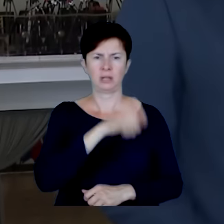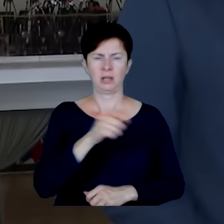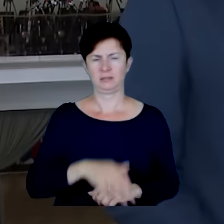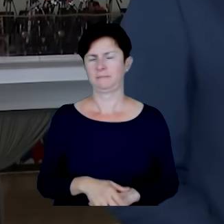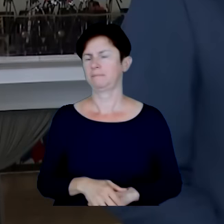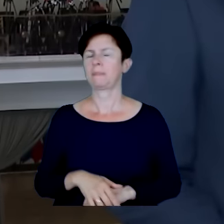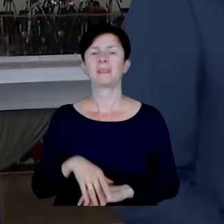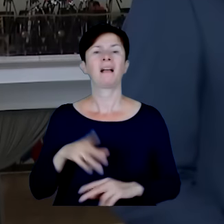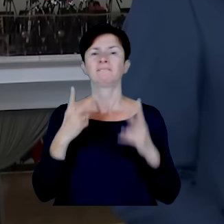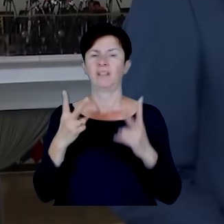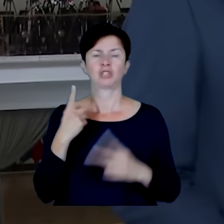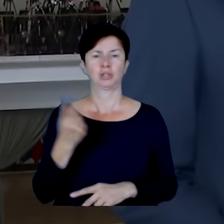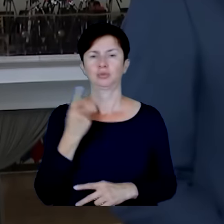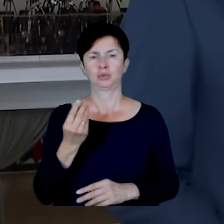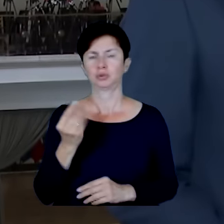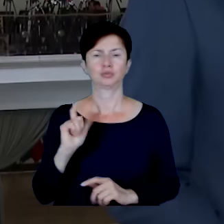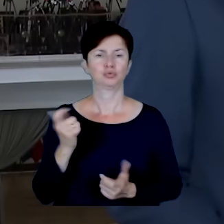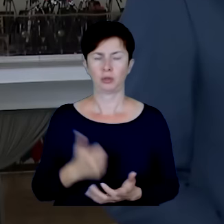że